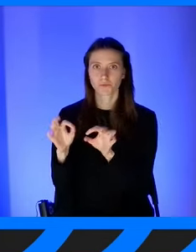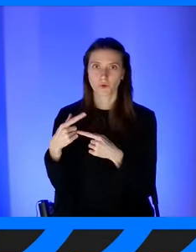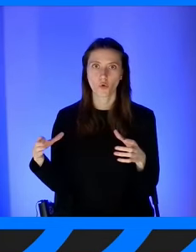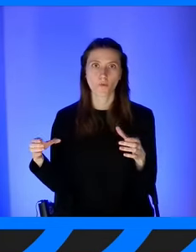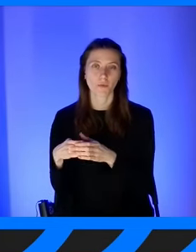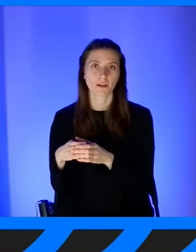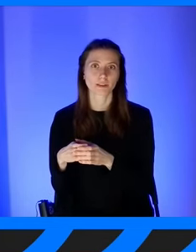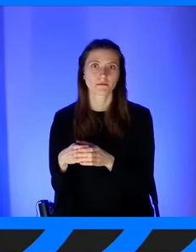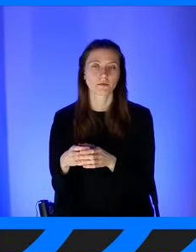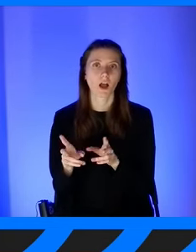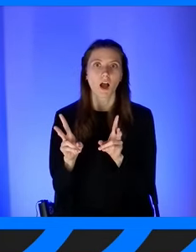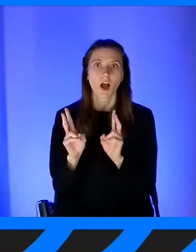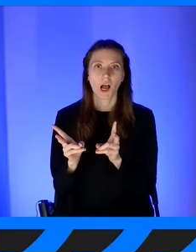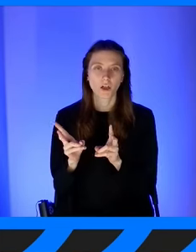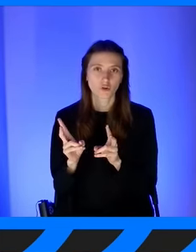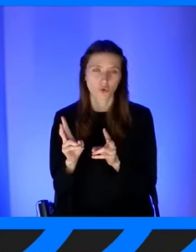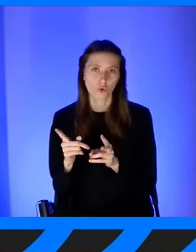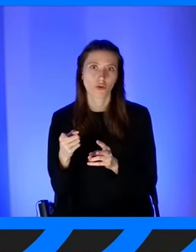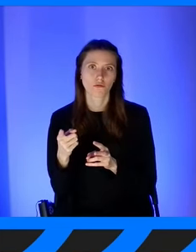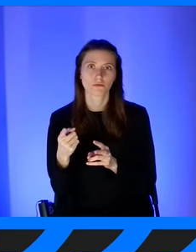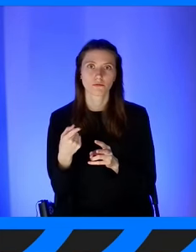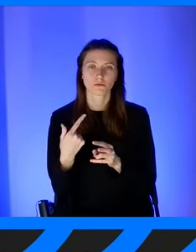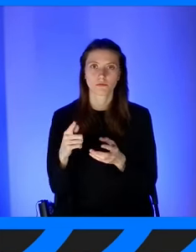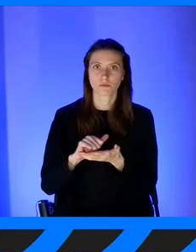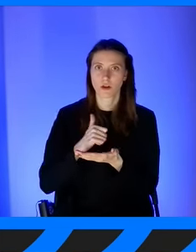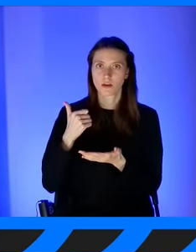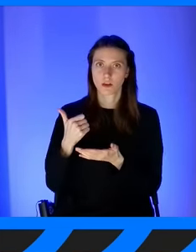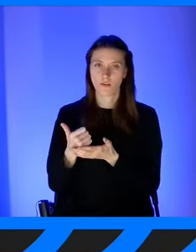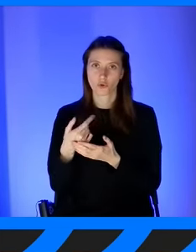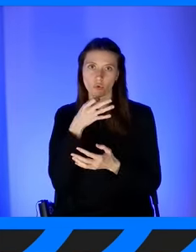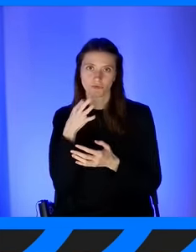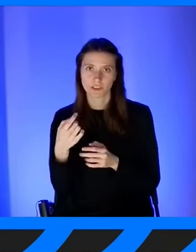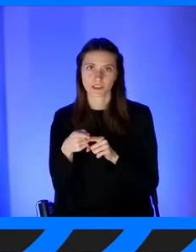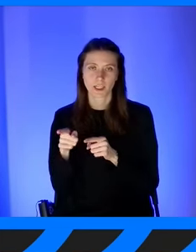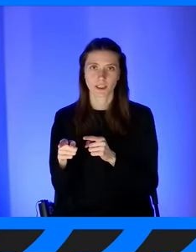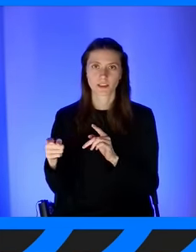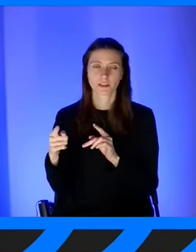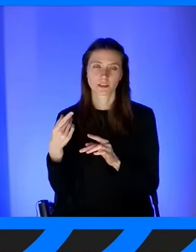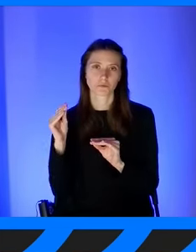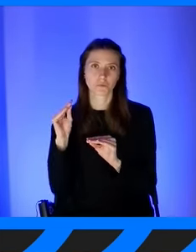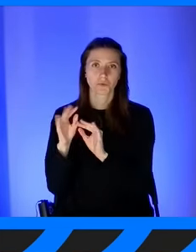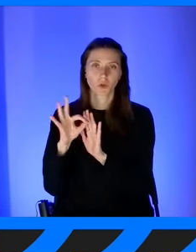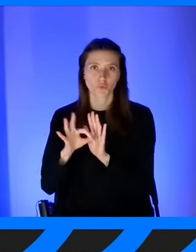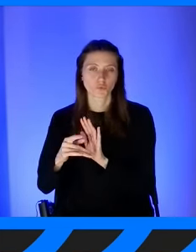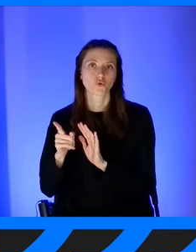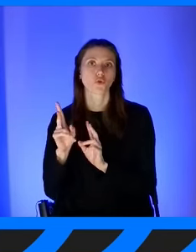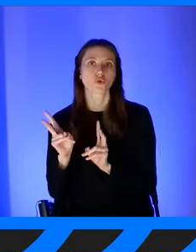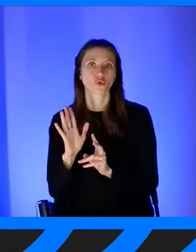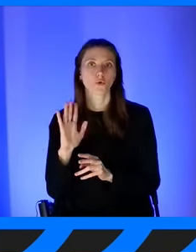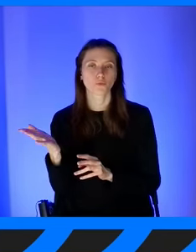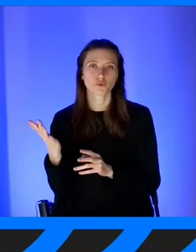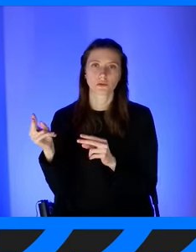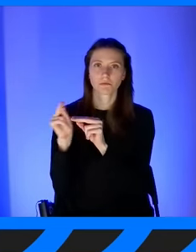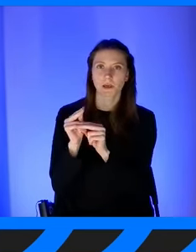овнер в таком случае этого продукта кто будет дорабатывать потом какие-то фичи забираете